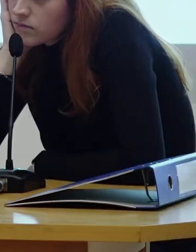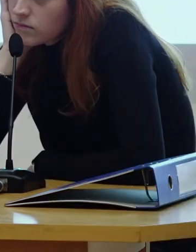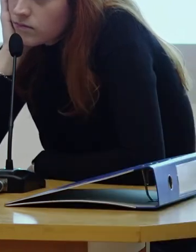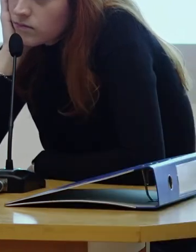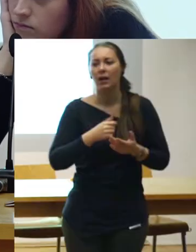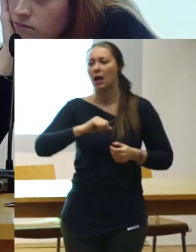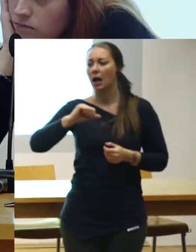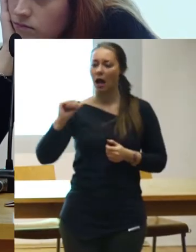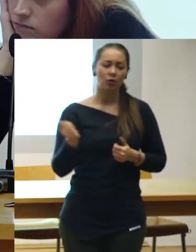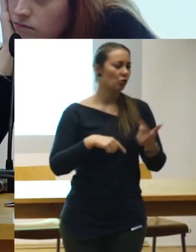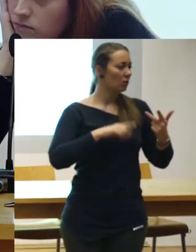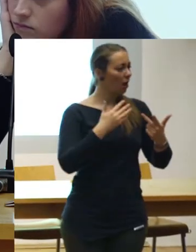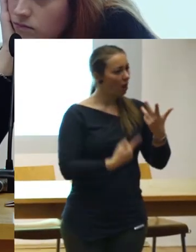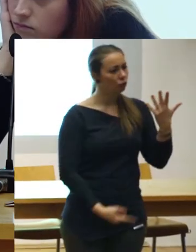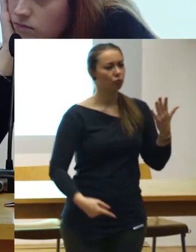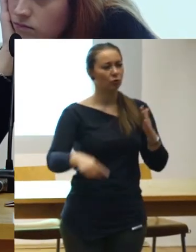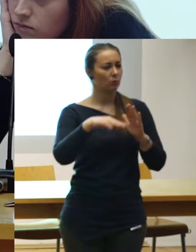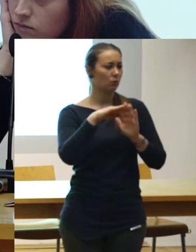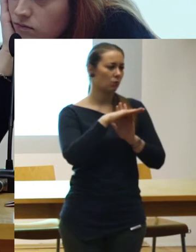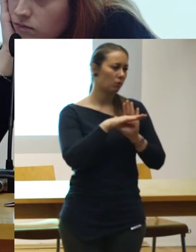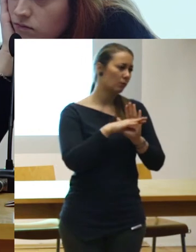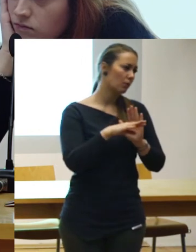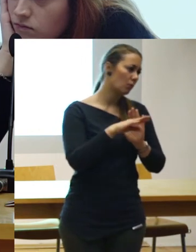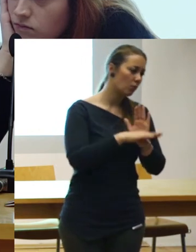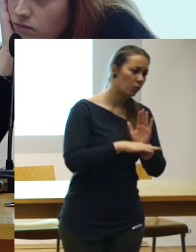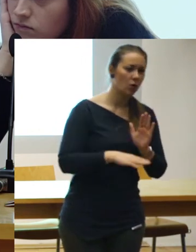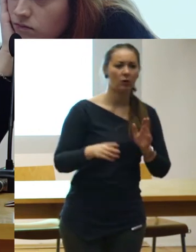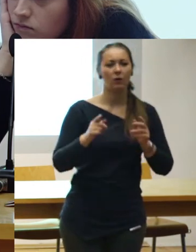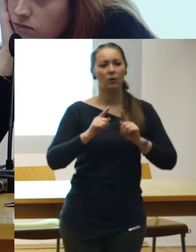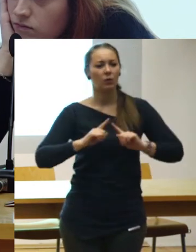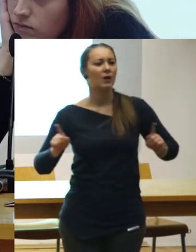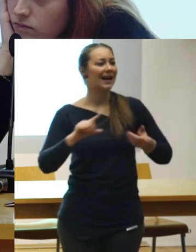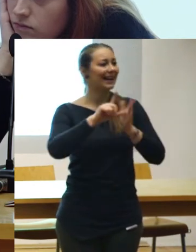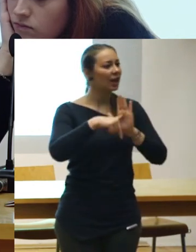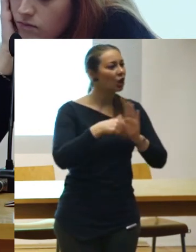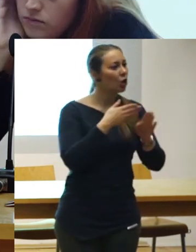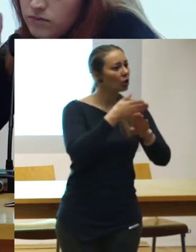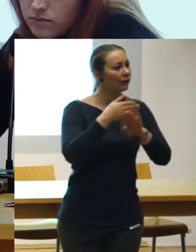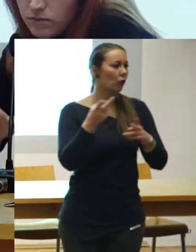další programové linie, jako jsou intervence do regionálních galerií a tak dále. A